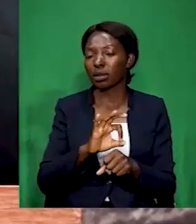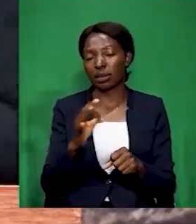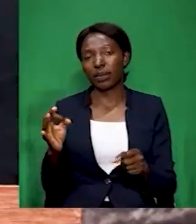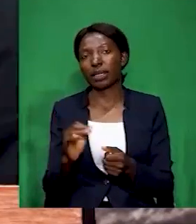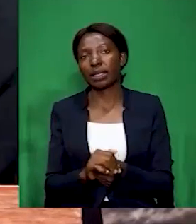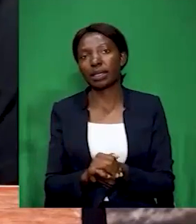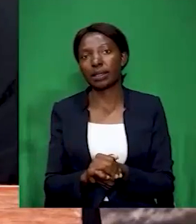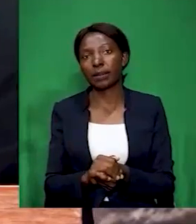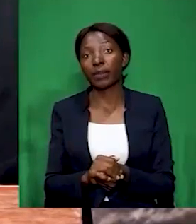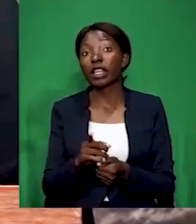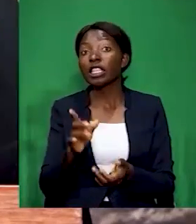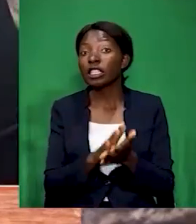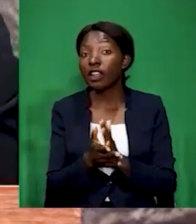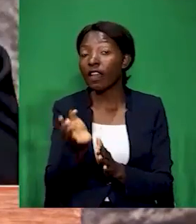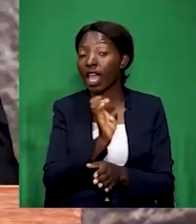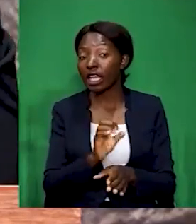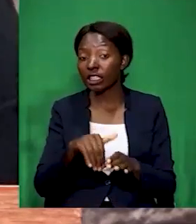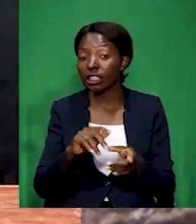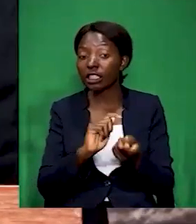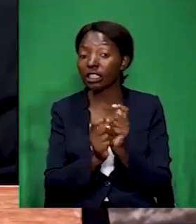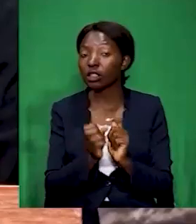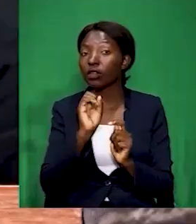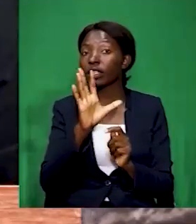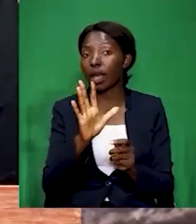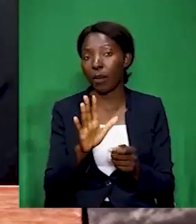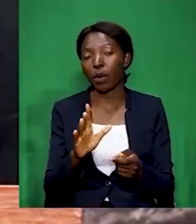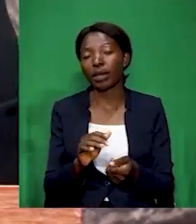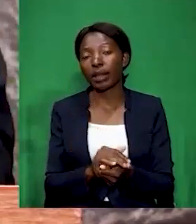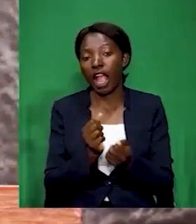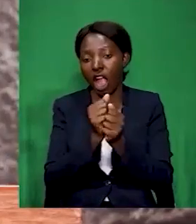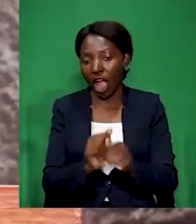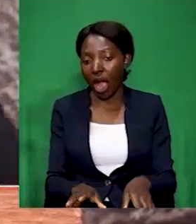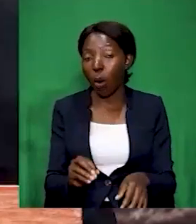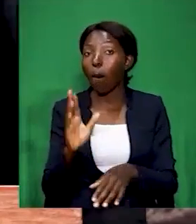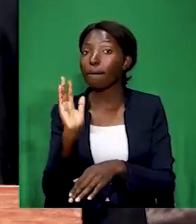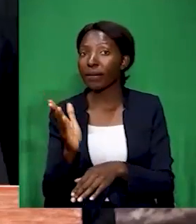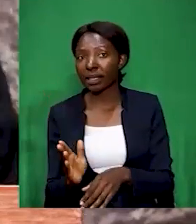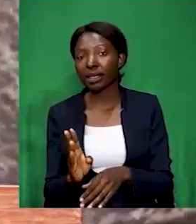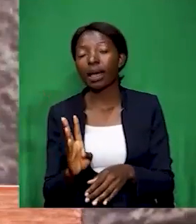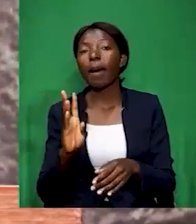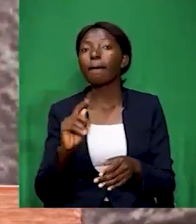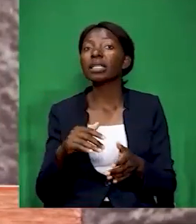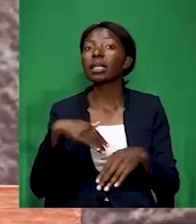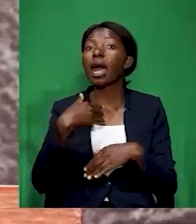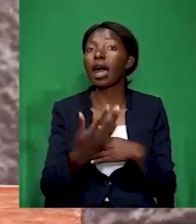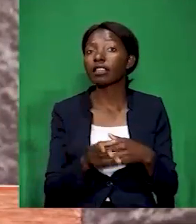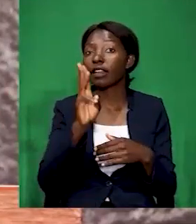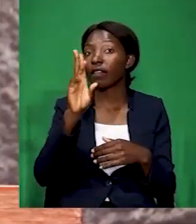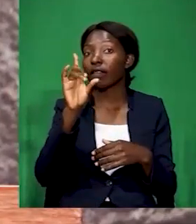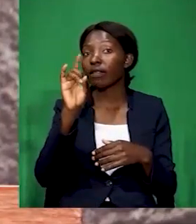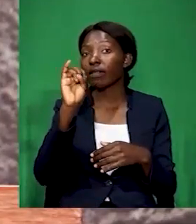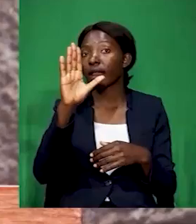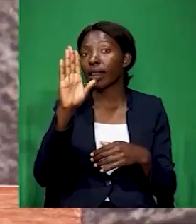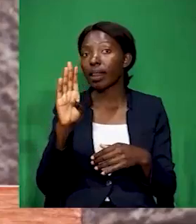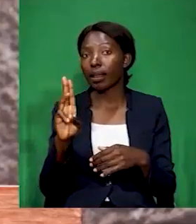Ghost. Aipereri pakutendeuka kwa Simon. Aipereri pakuparidzira veSamaria. Where else does Philip go with